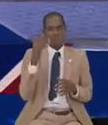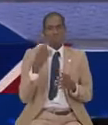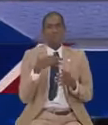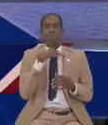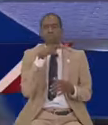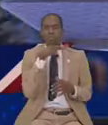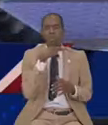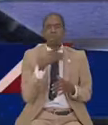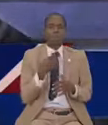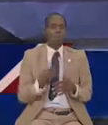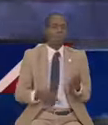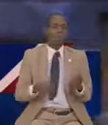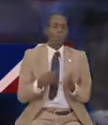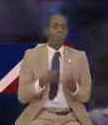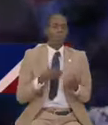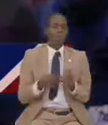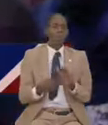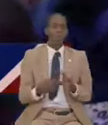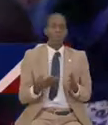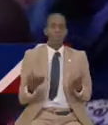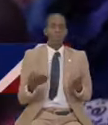qu'il y a pas là sur une autre fois